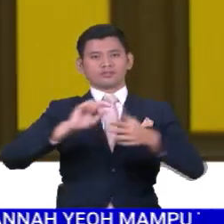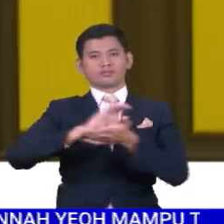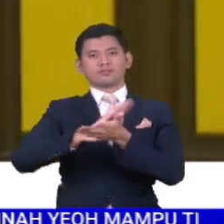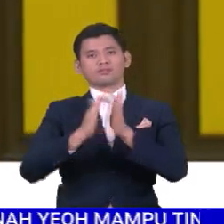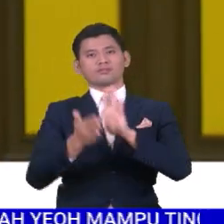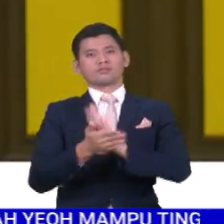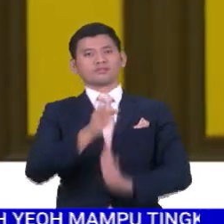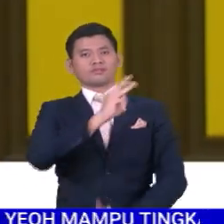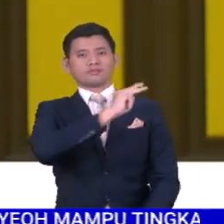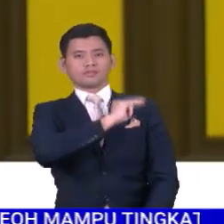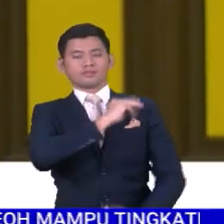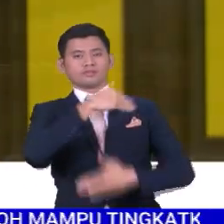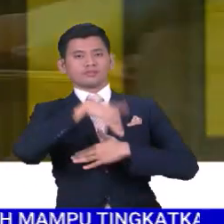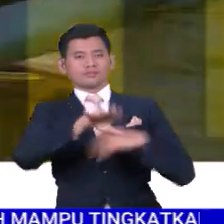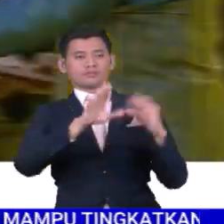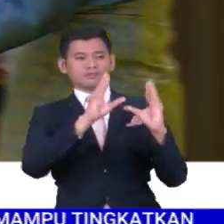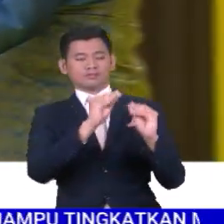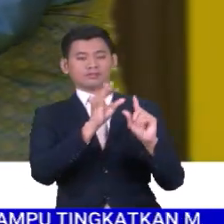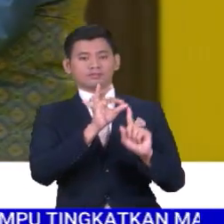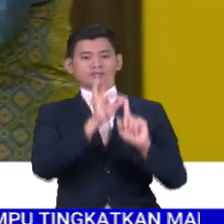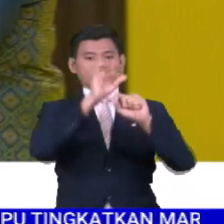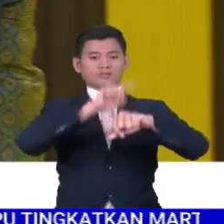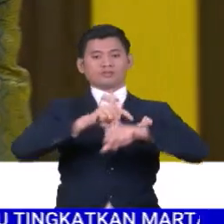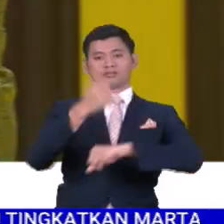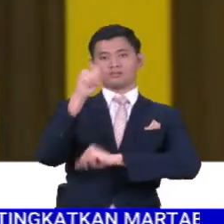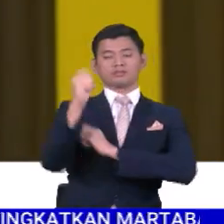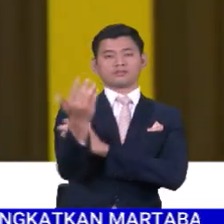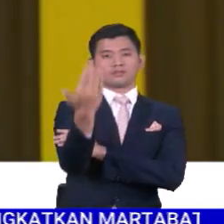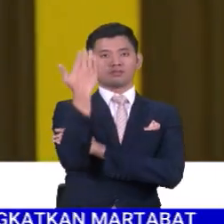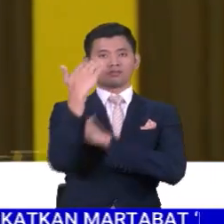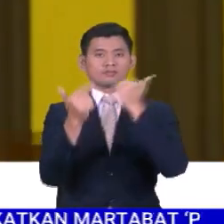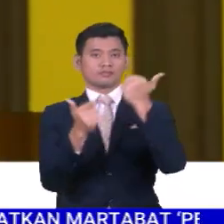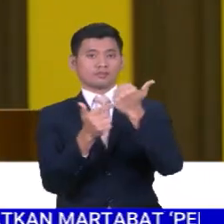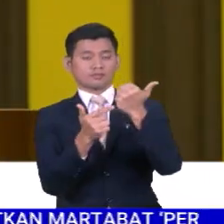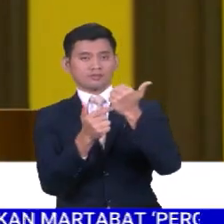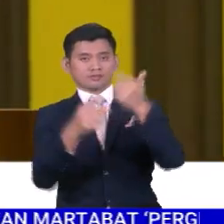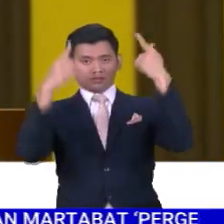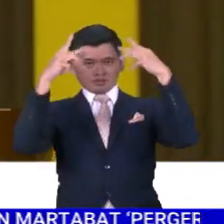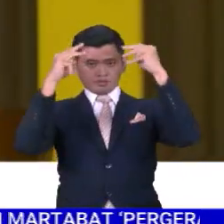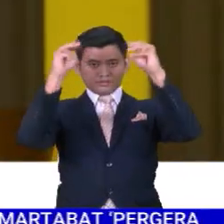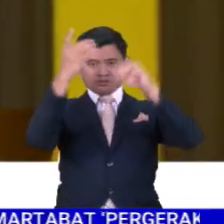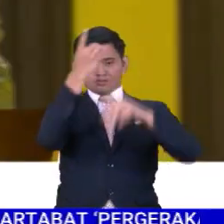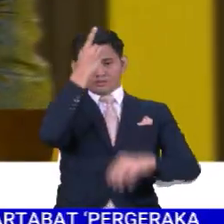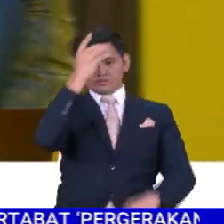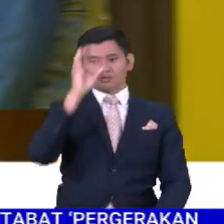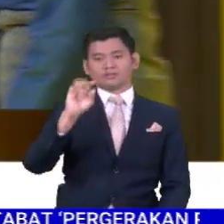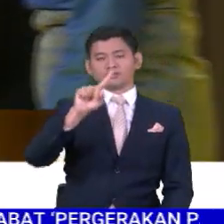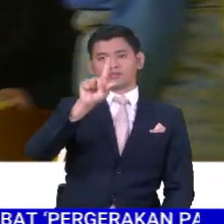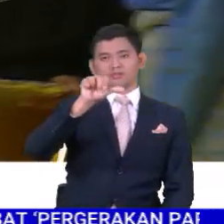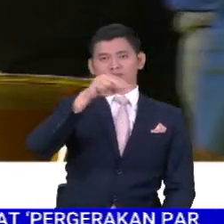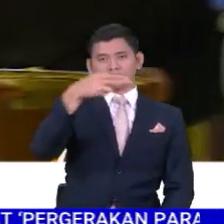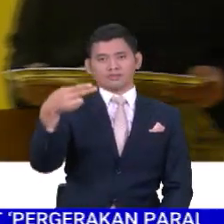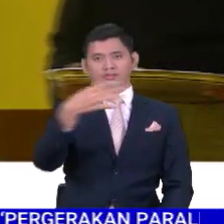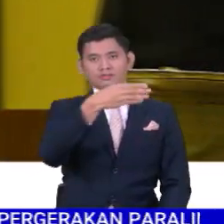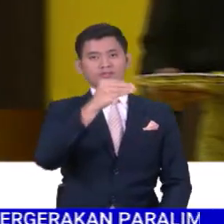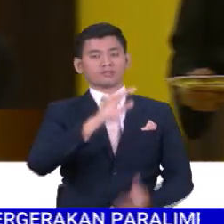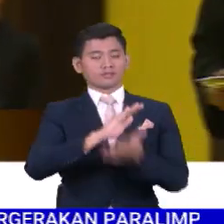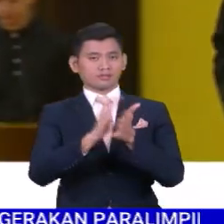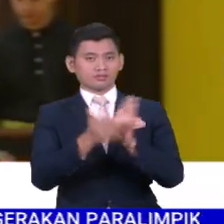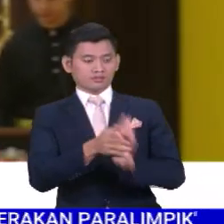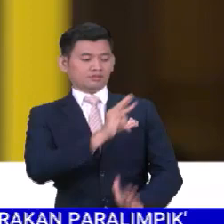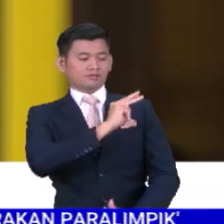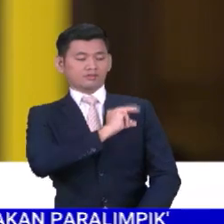musyarat khas itu pada 10 pagi sementara di malam Perdana Menteri Datuk Sri Fadilah Yusuf yang juga menteri peladangan dan